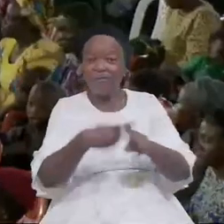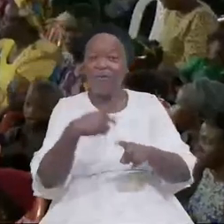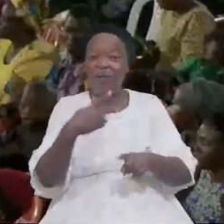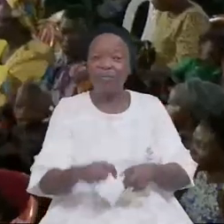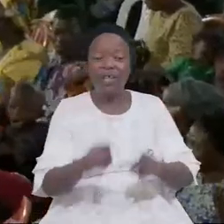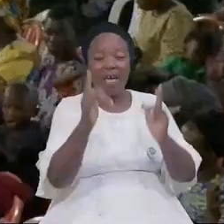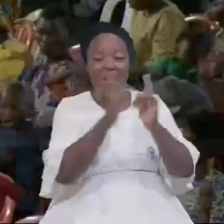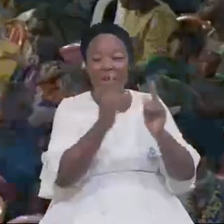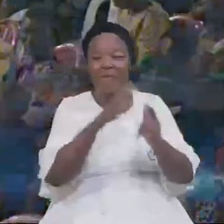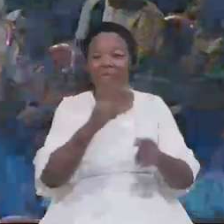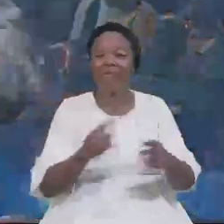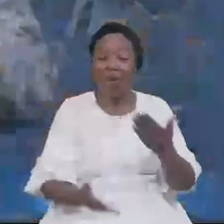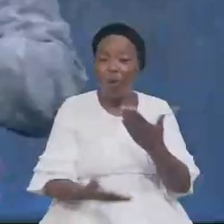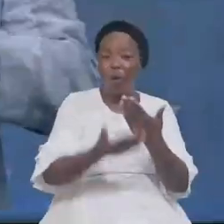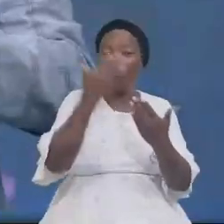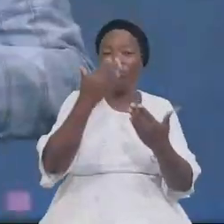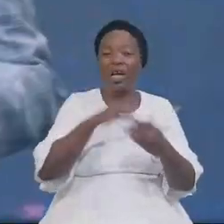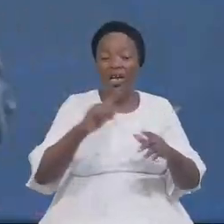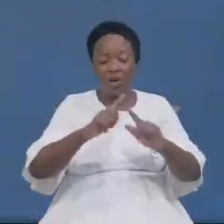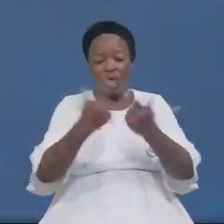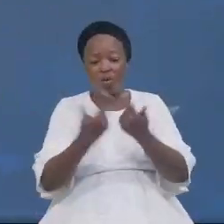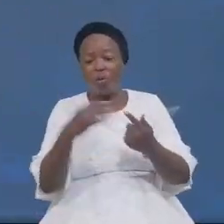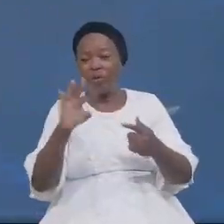vous allez sortir du camp